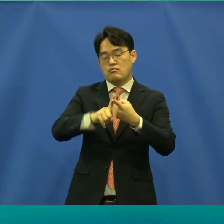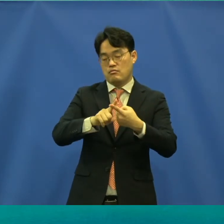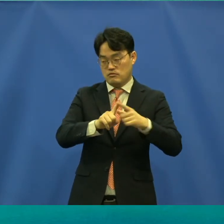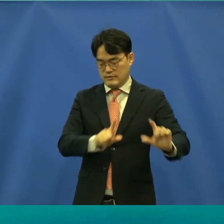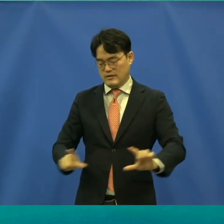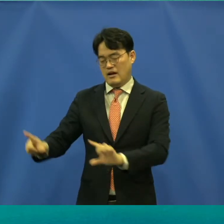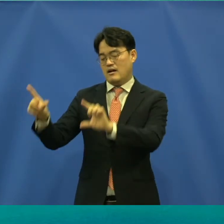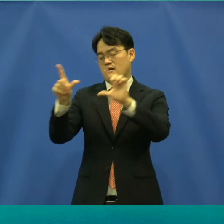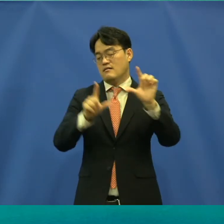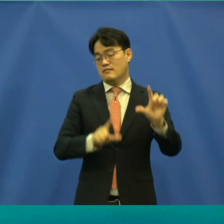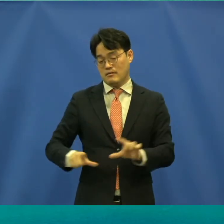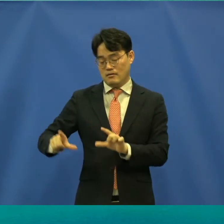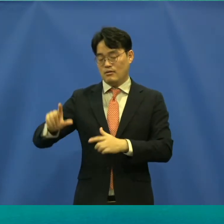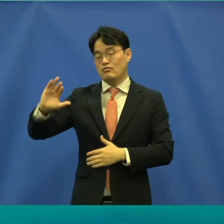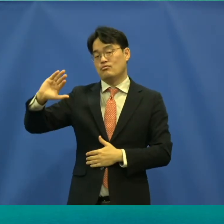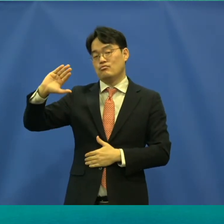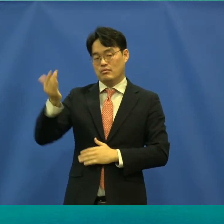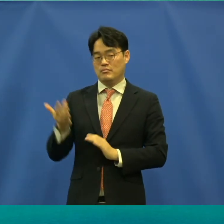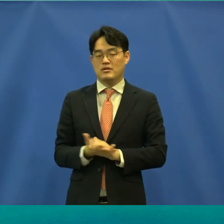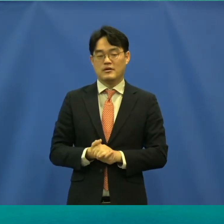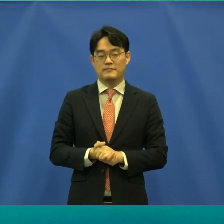존재는 말씀하심으로 나타납니다.